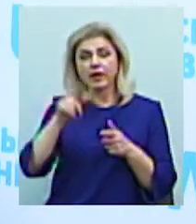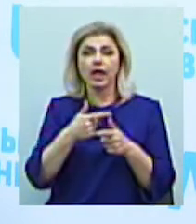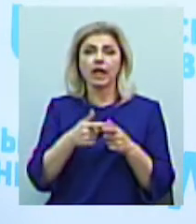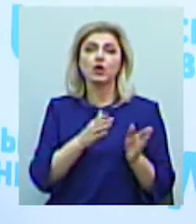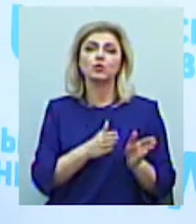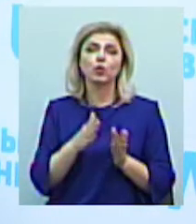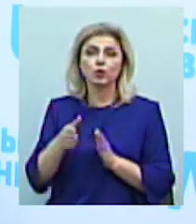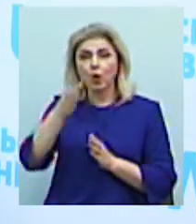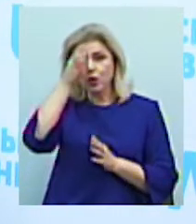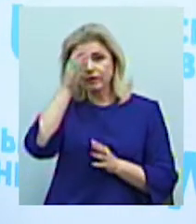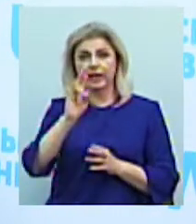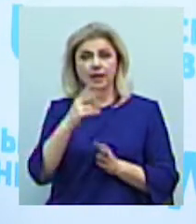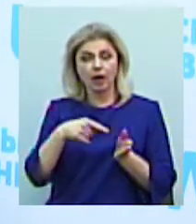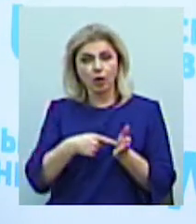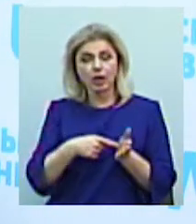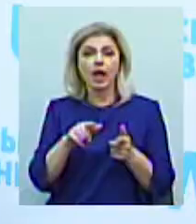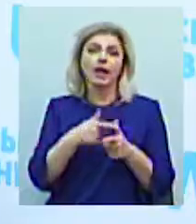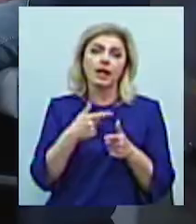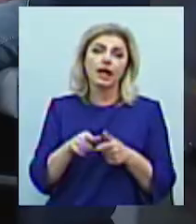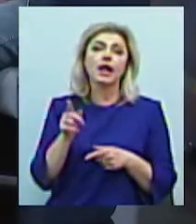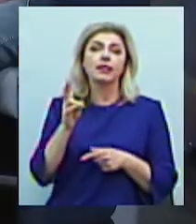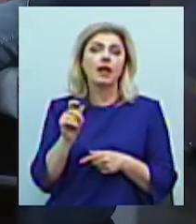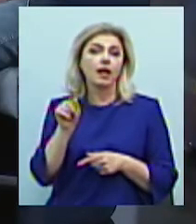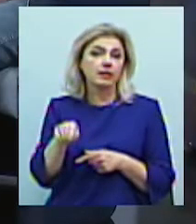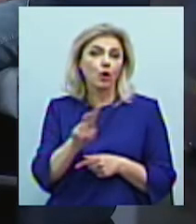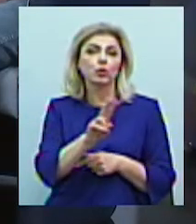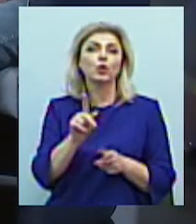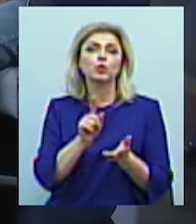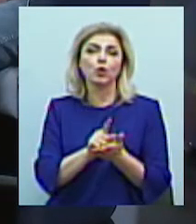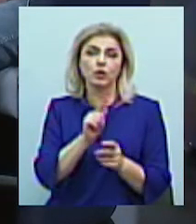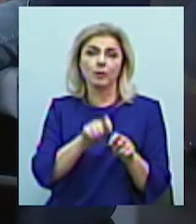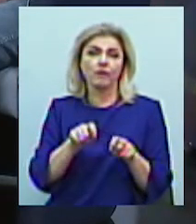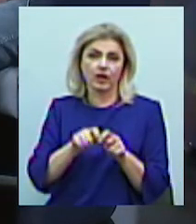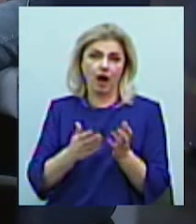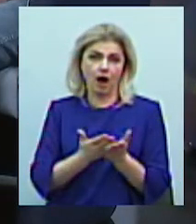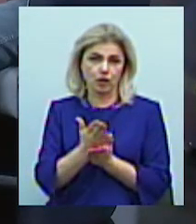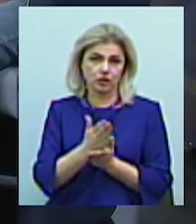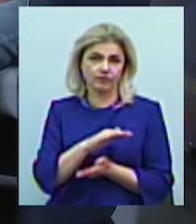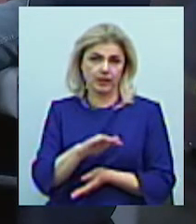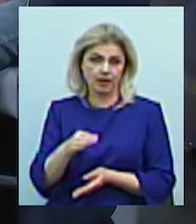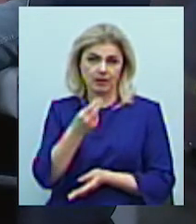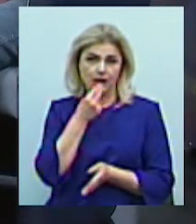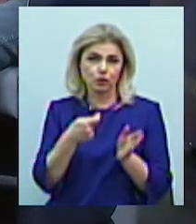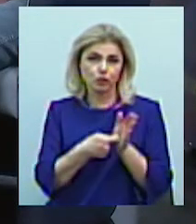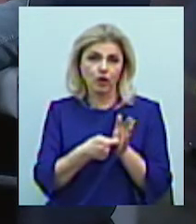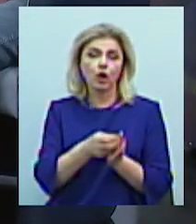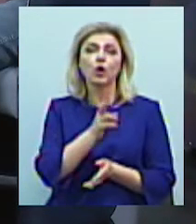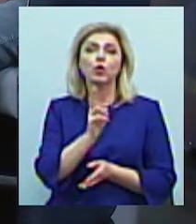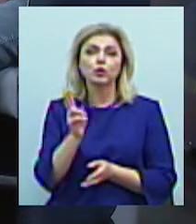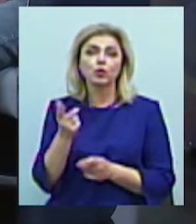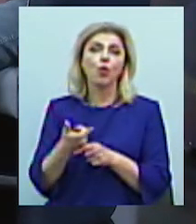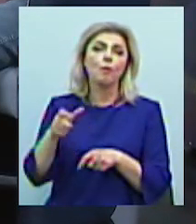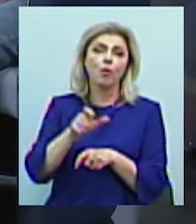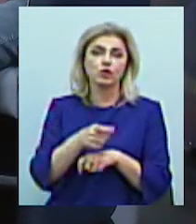освіти Миколаєва. Чи на тих, хто має перевіряти якість продуктів дитячого харчування? Хто більш за все ж